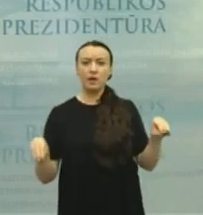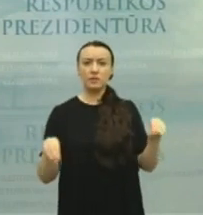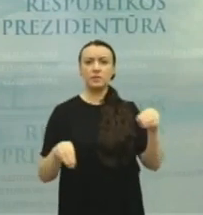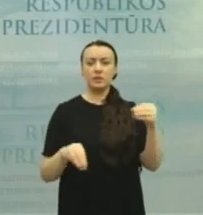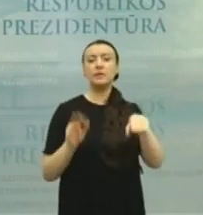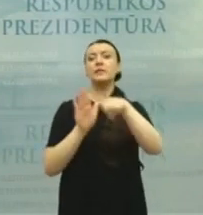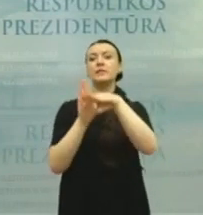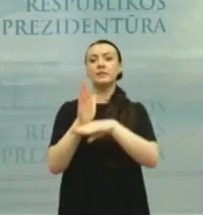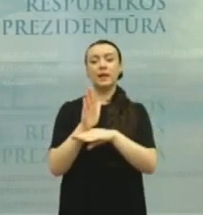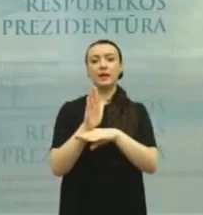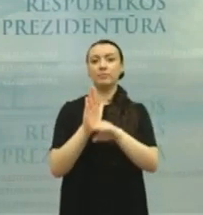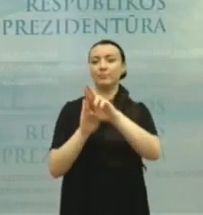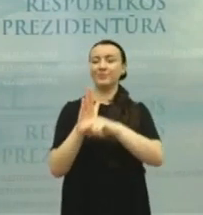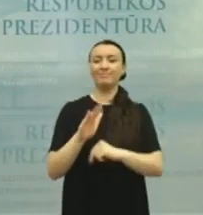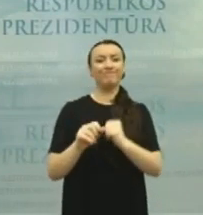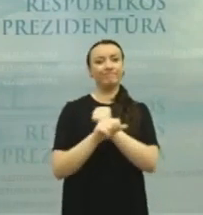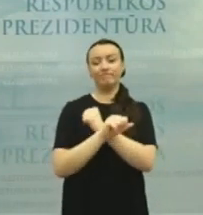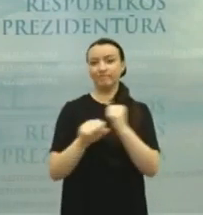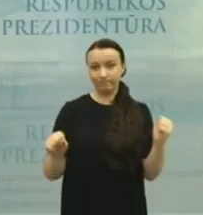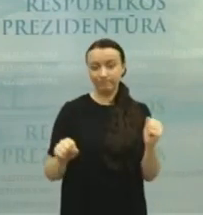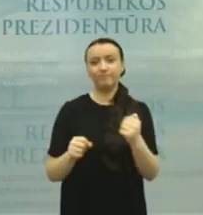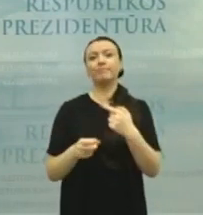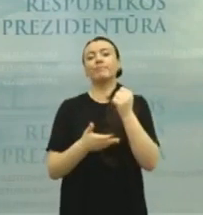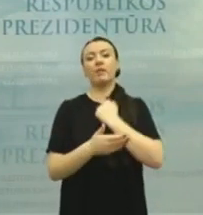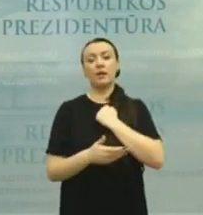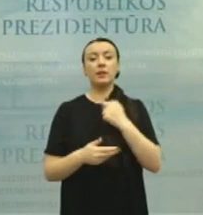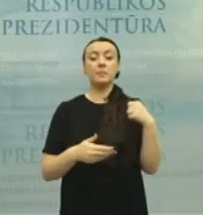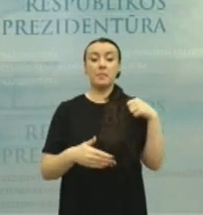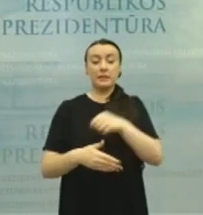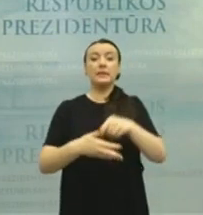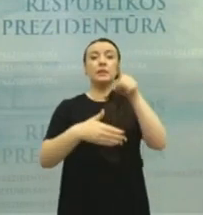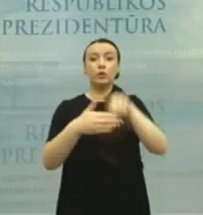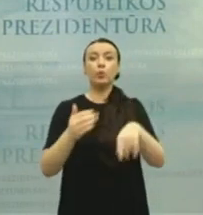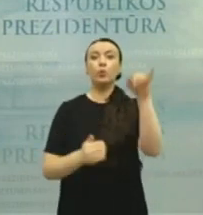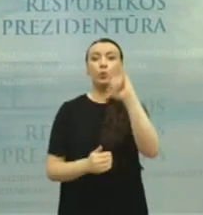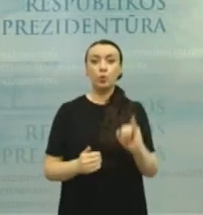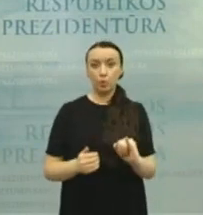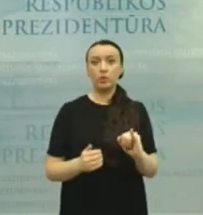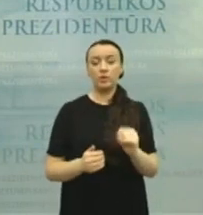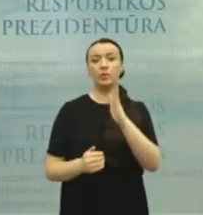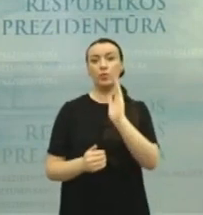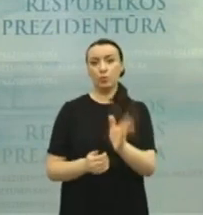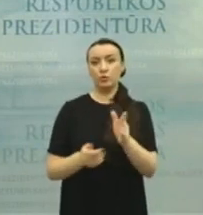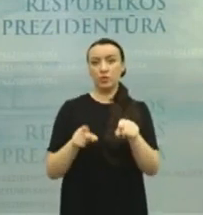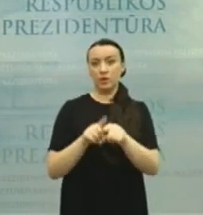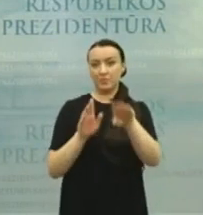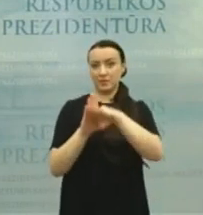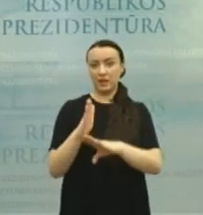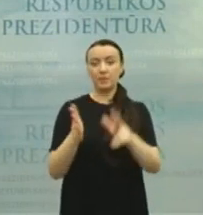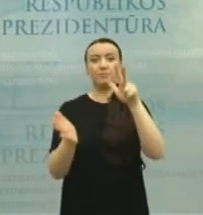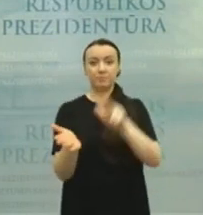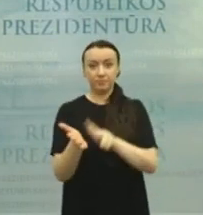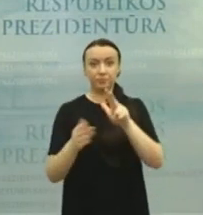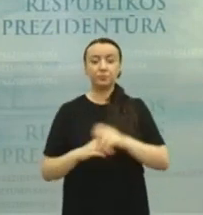šis sporto įstatymo pakeitimas nebuvo priimtas. Aš tikiu, kad rudenio sesijoje tai vienas bus iš pirmųjų